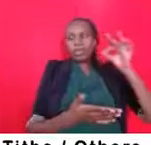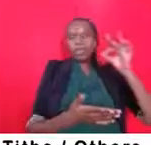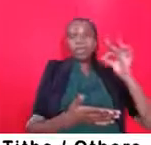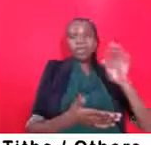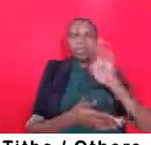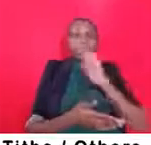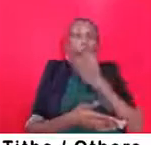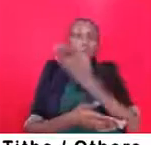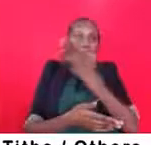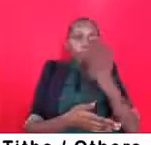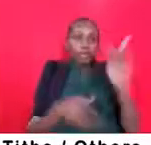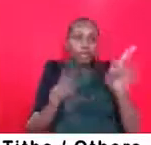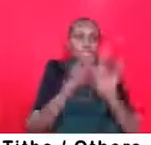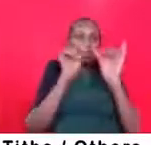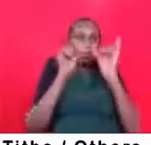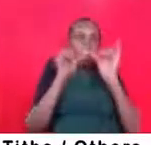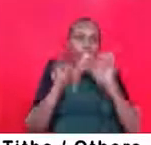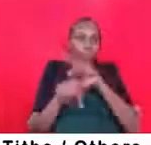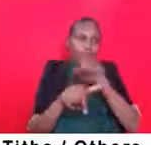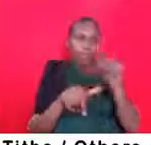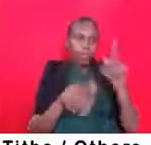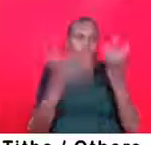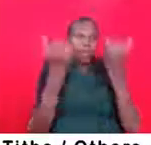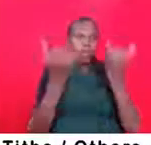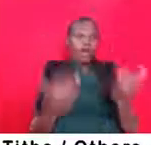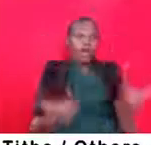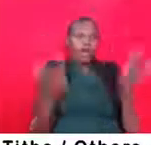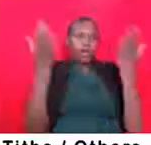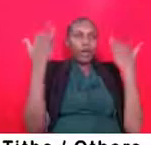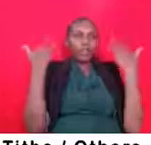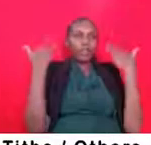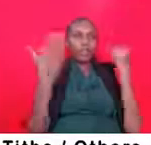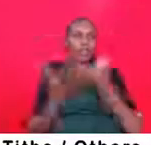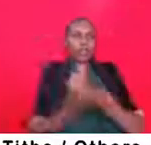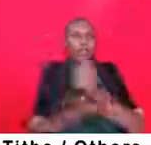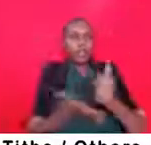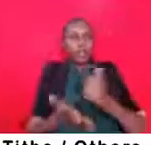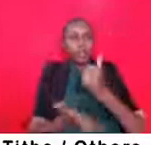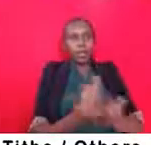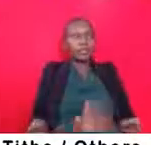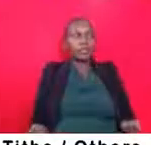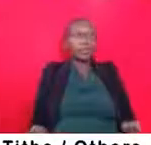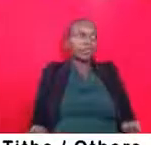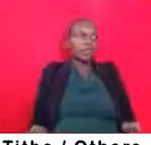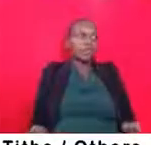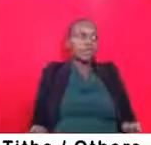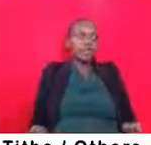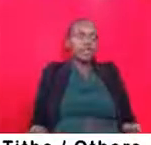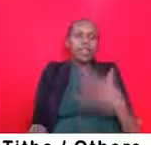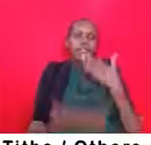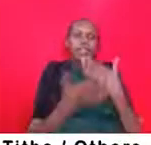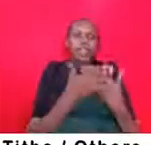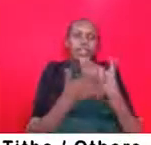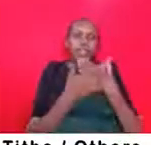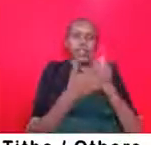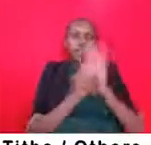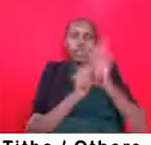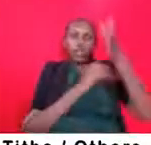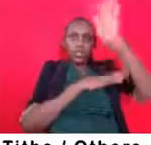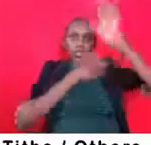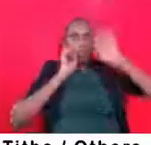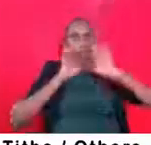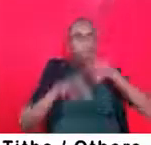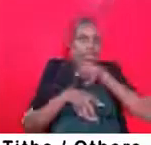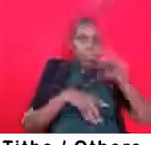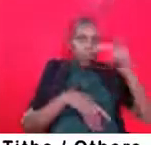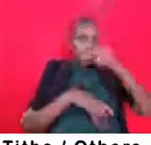Mtakatifu iwe kwenu, ikae nanyi daima na milele. Amina. Asante ni sana. Mungu awabariki.